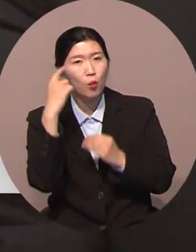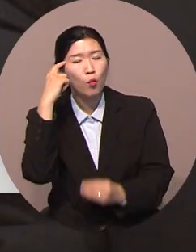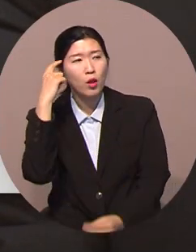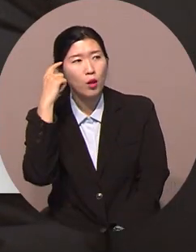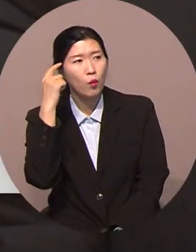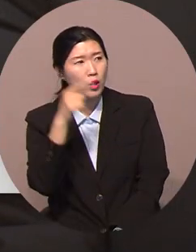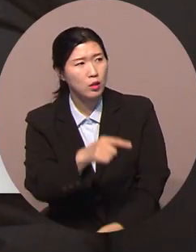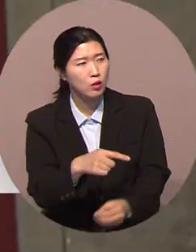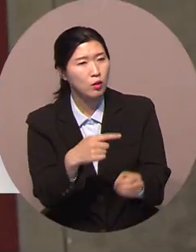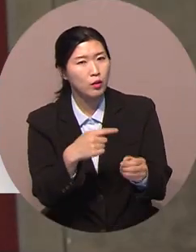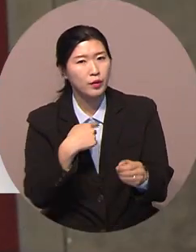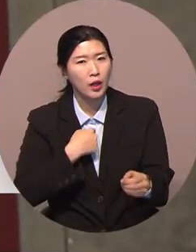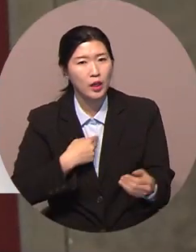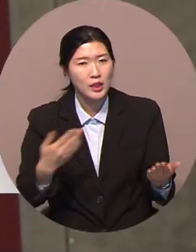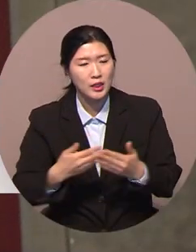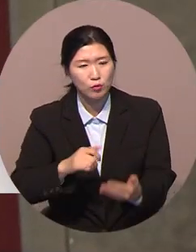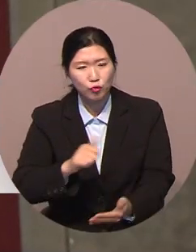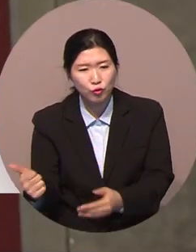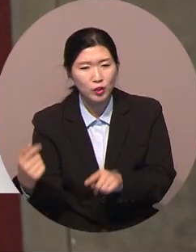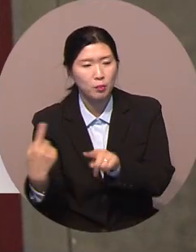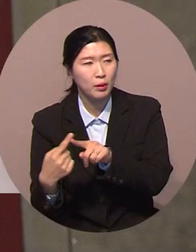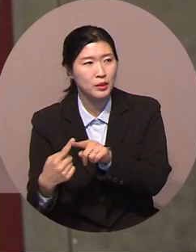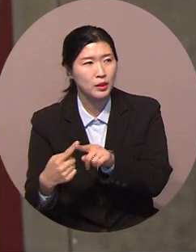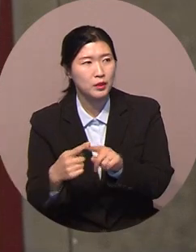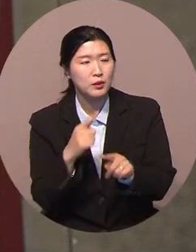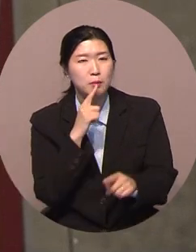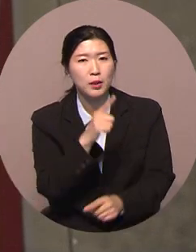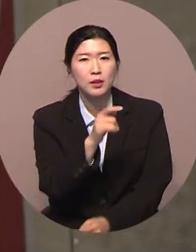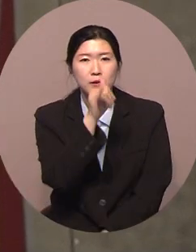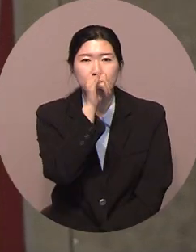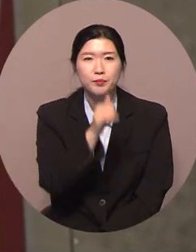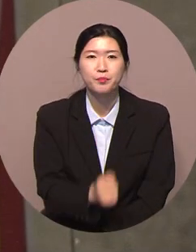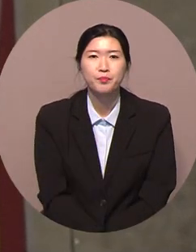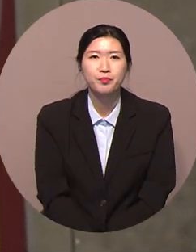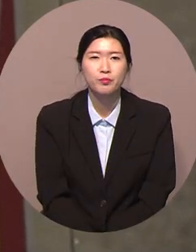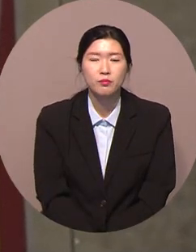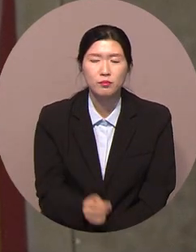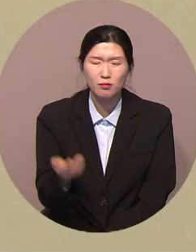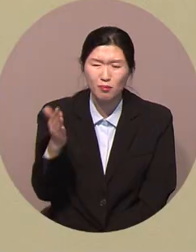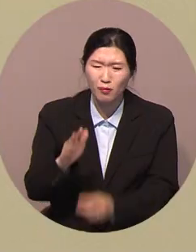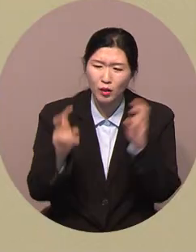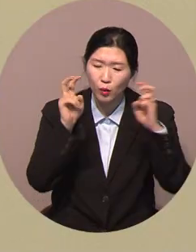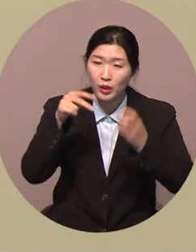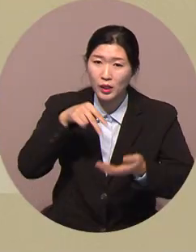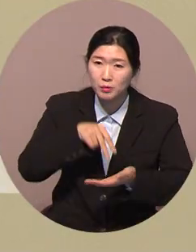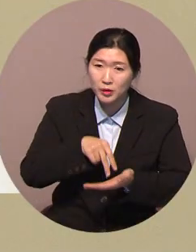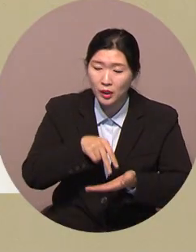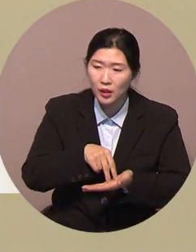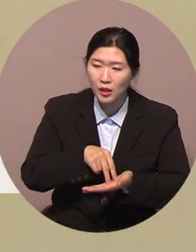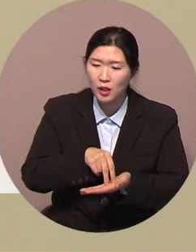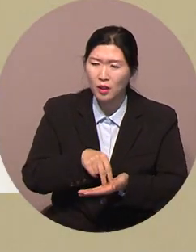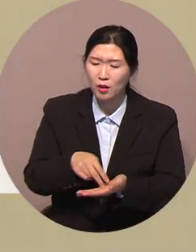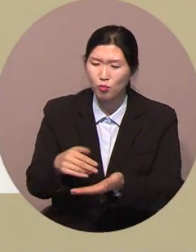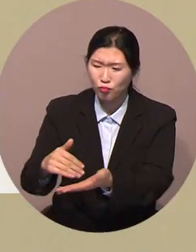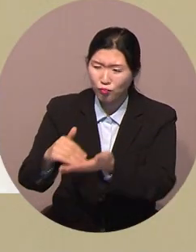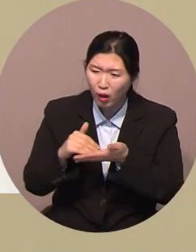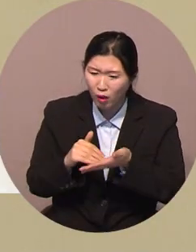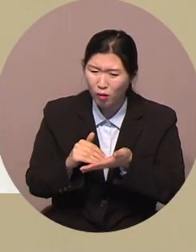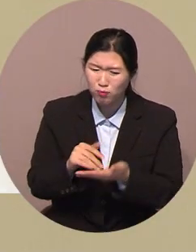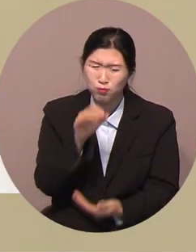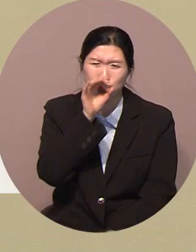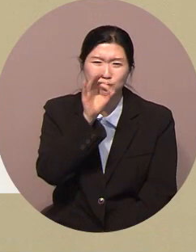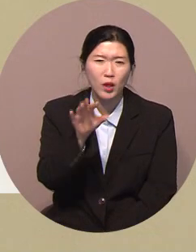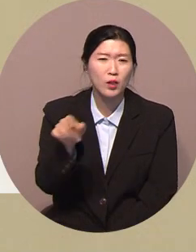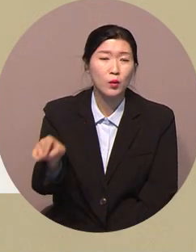폐쇄는 노동자 생존권 말이라고 강조했습니다 이에 대해 측은 노조 인상을